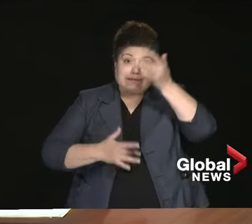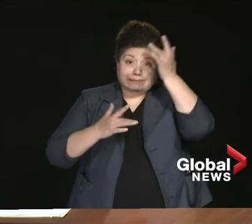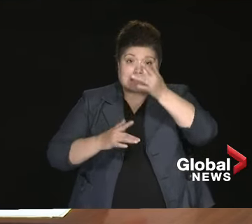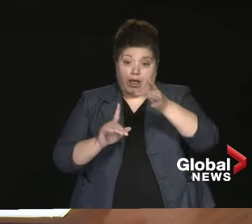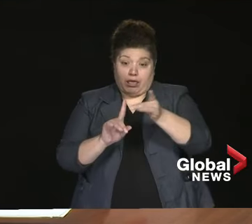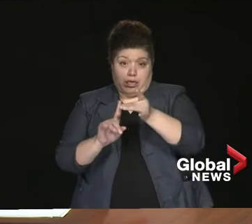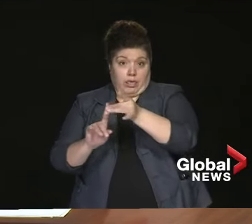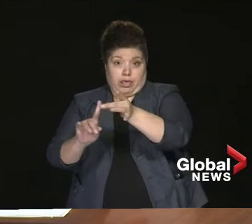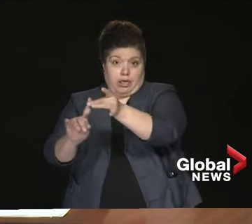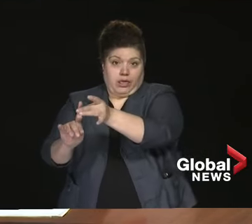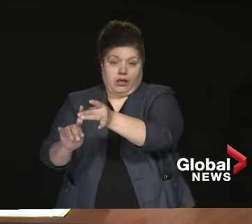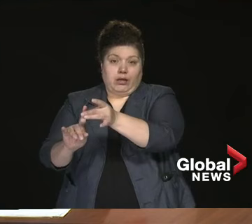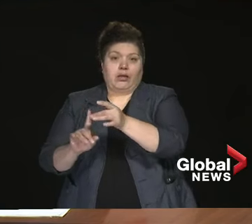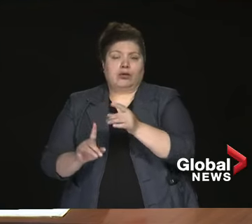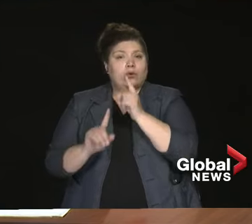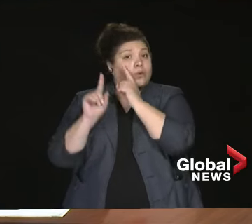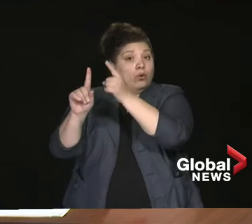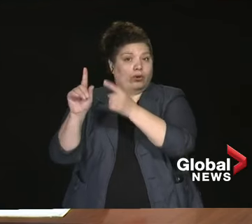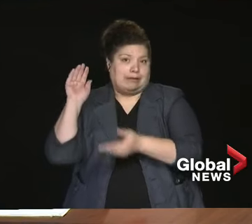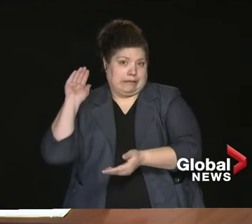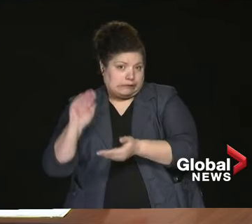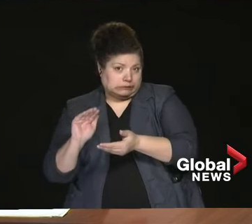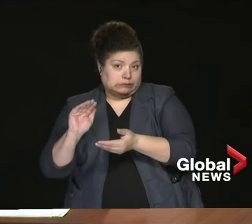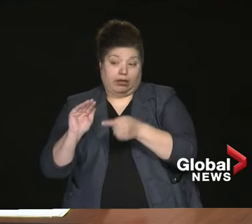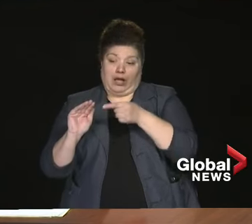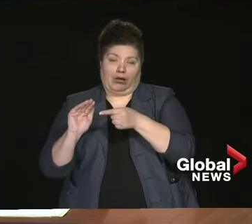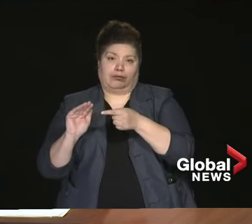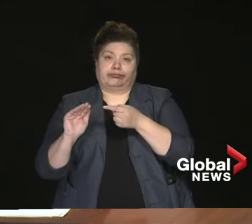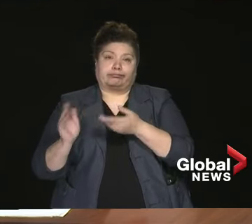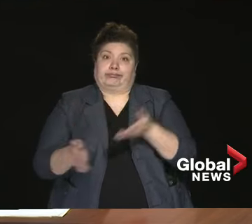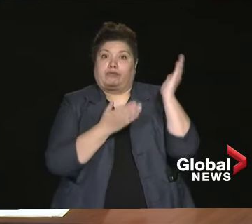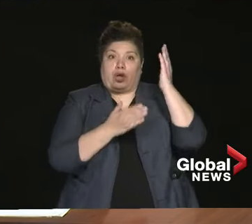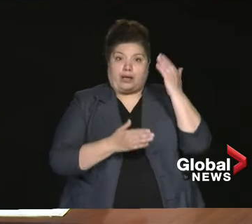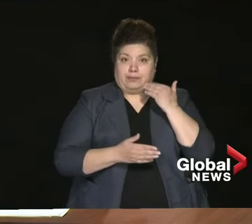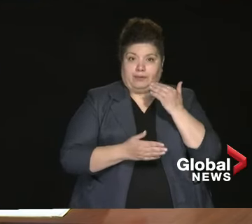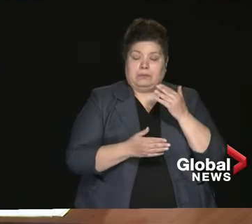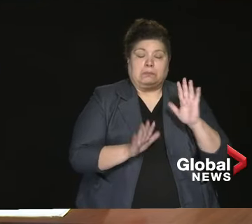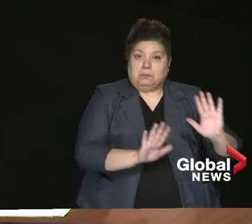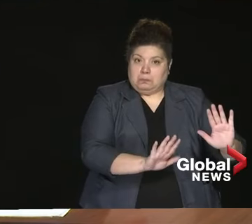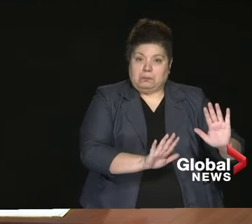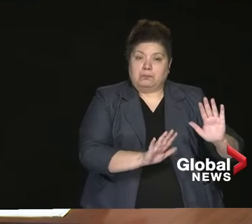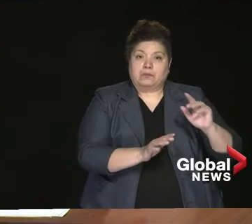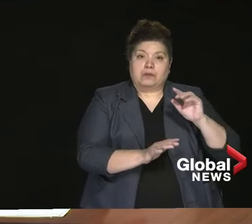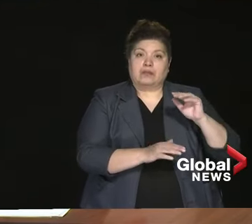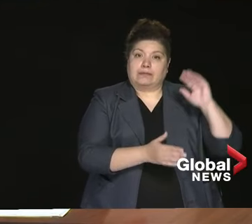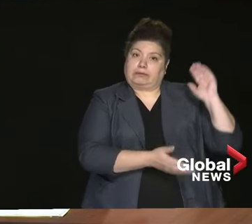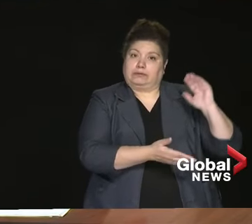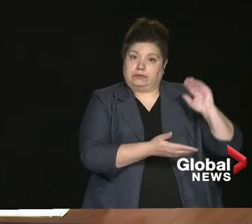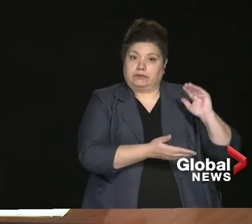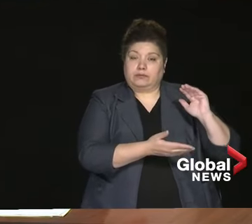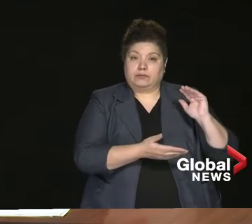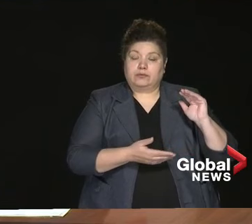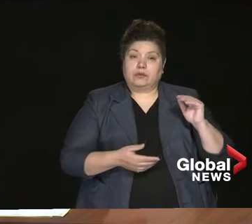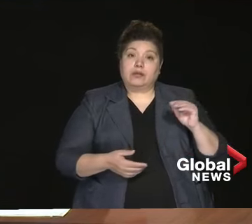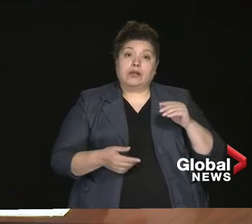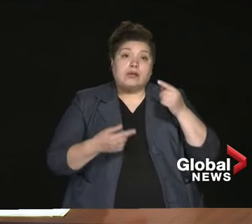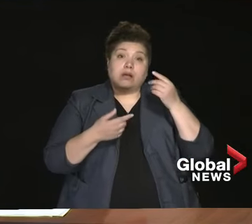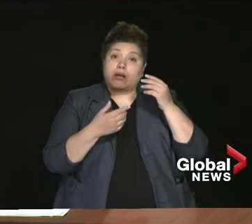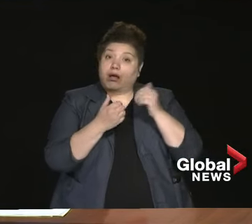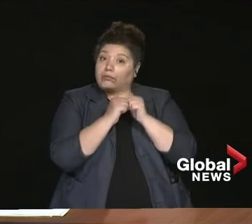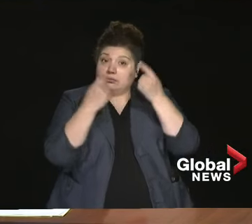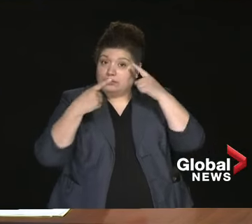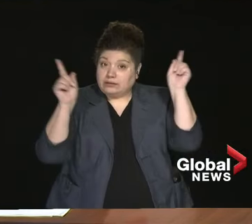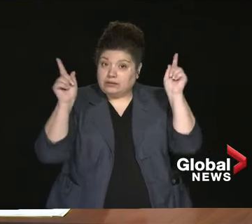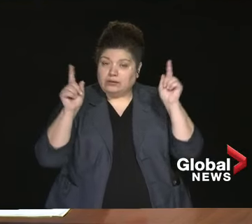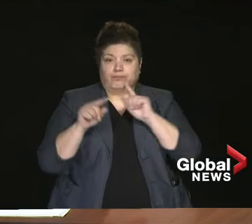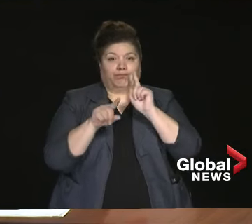bas This will possible. keep deaths La as low as détermination possible. et le niveau d'effort result, de the l'ensemble des level of effort Canadiens, of all de nos Canadians, travailleurs de la from our santé en healthcare première workers on ligne, the